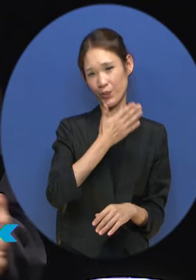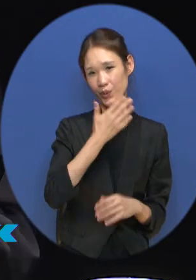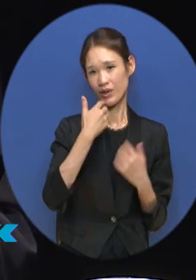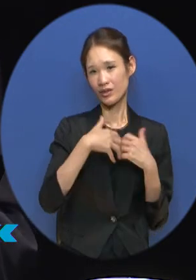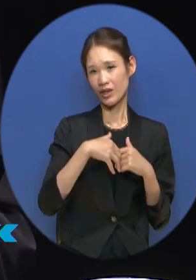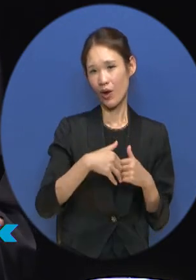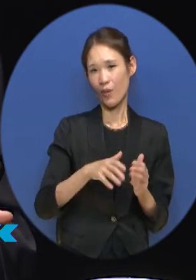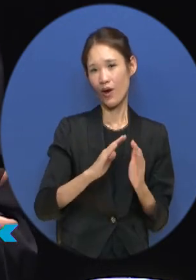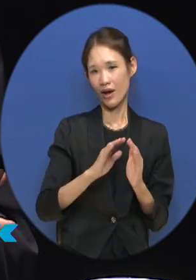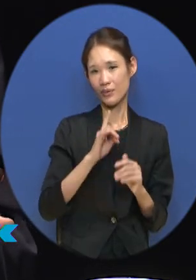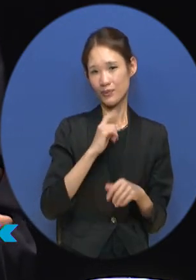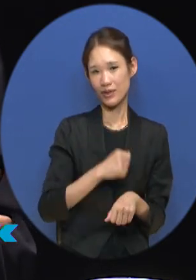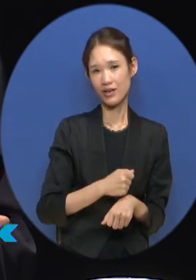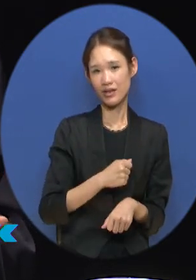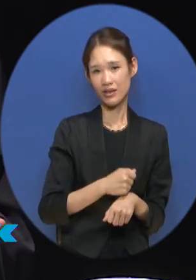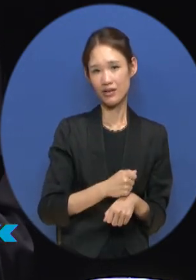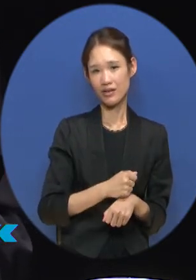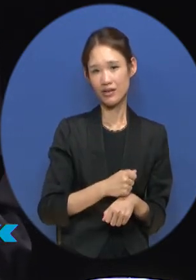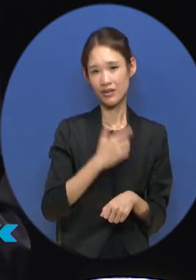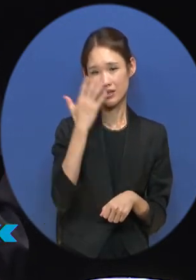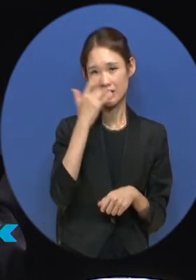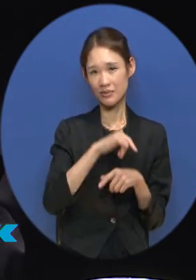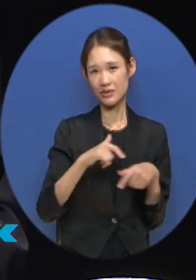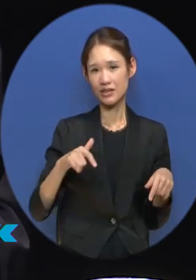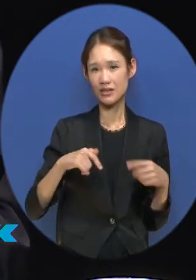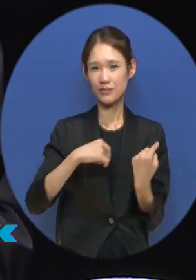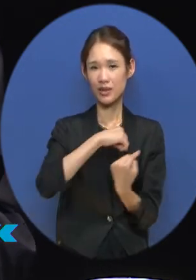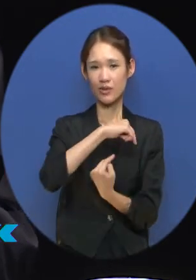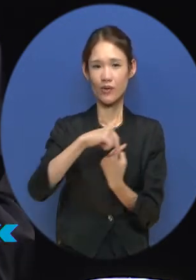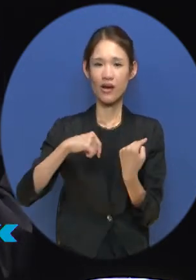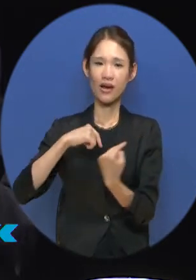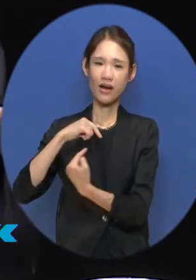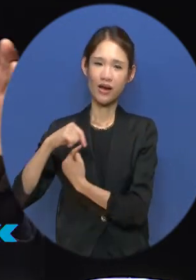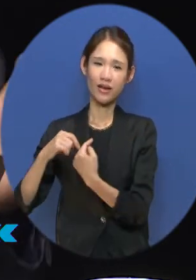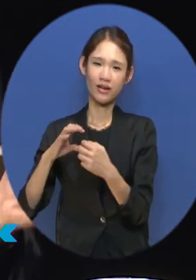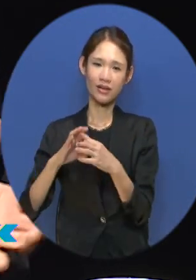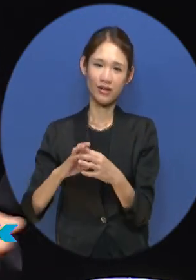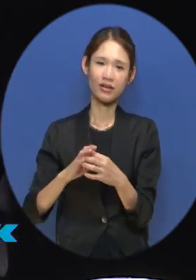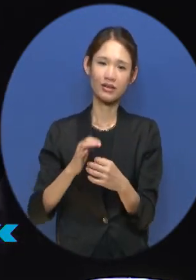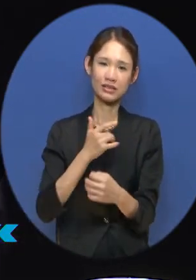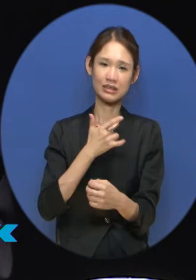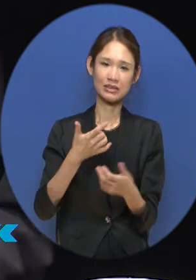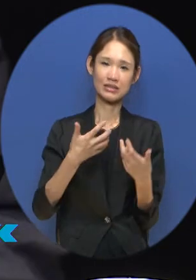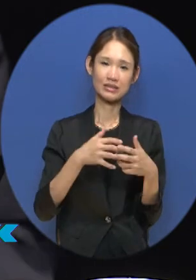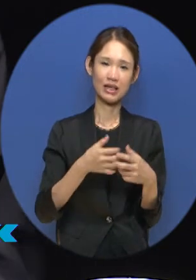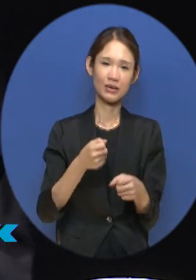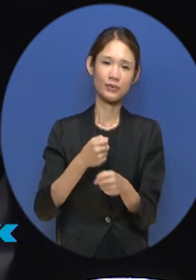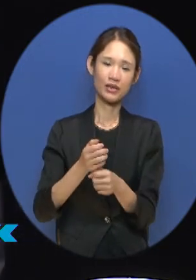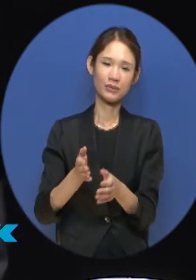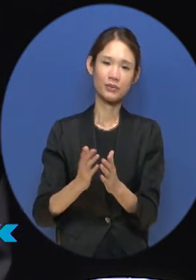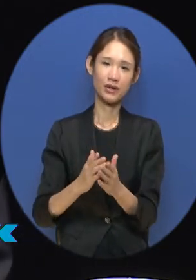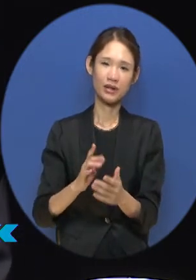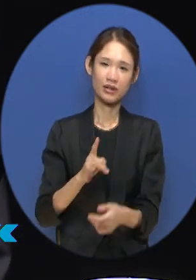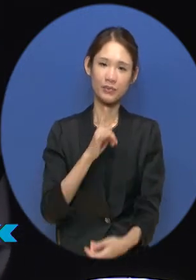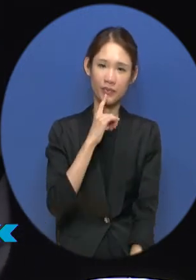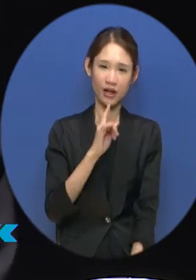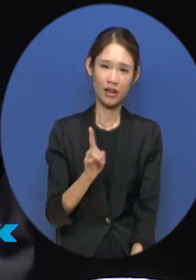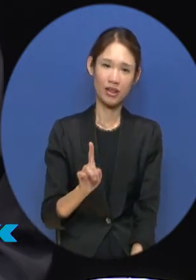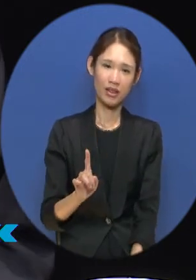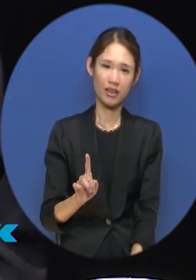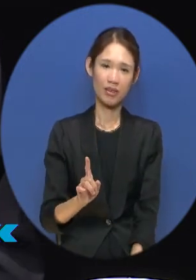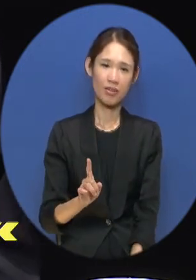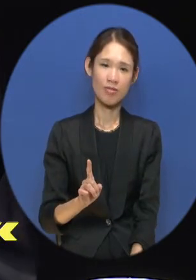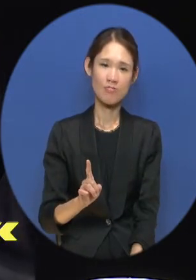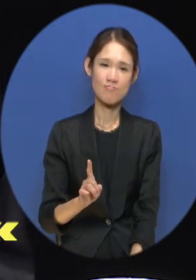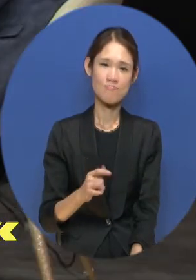말하는 겁니까? 아니면 그 일반적으로 이제 환기 이를 통해서 크게 이렇게 장치를 만들어준다는 얘기입니까? 그게 지금. 네,